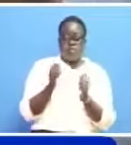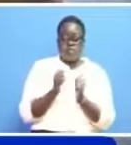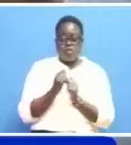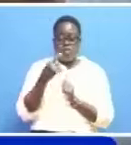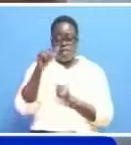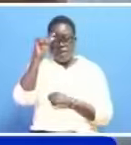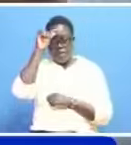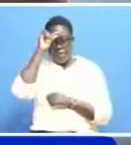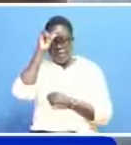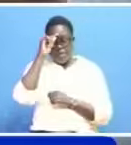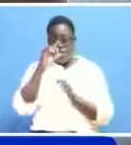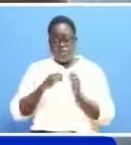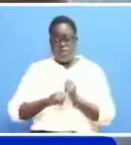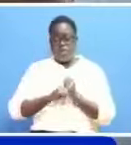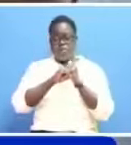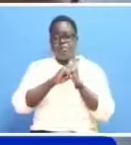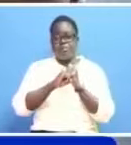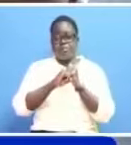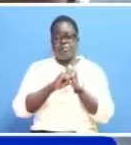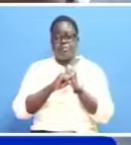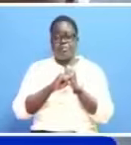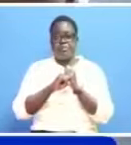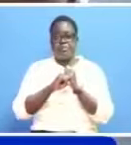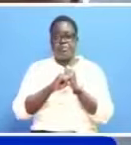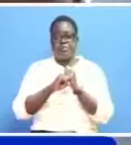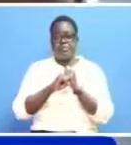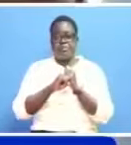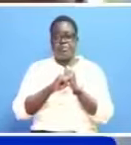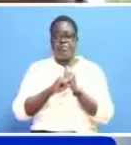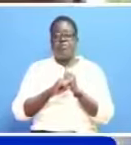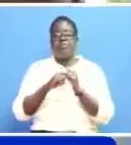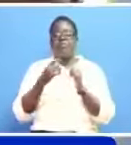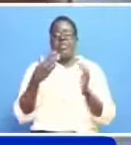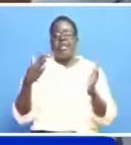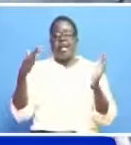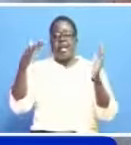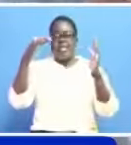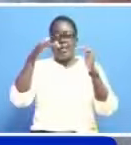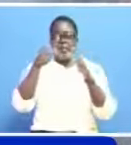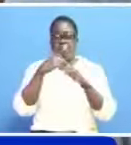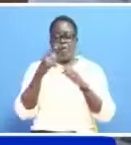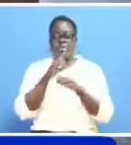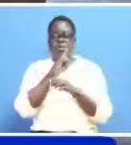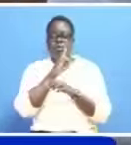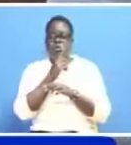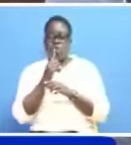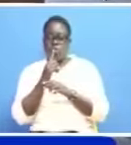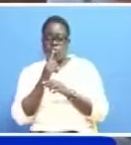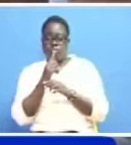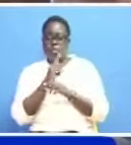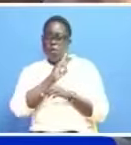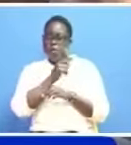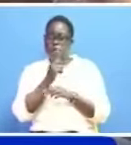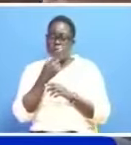government. We support such kinds of gatherings, but we condemn